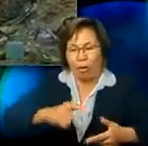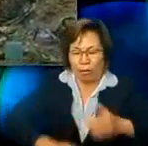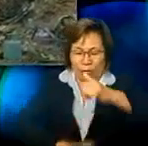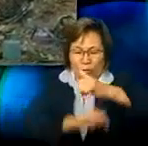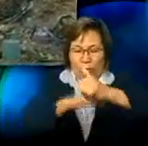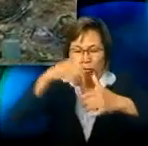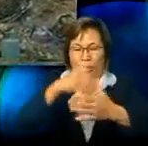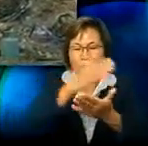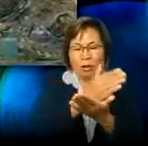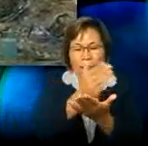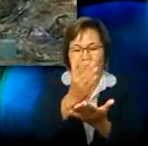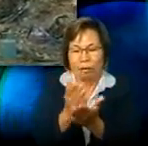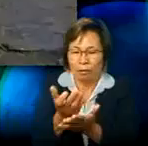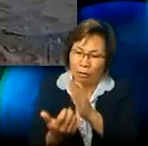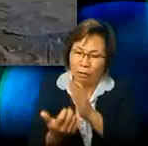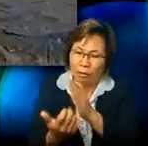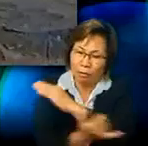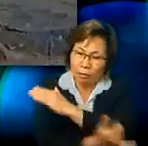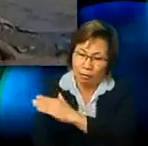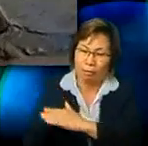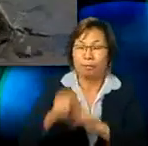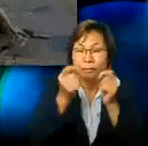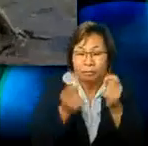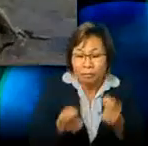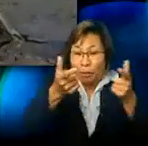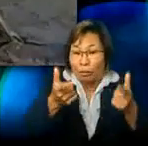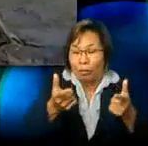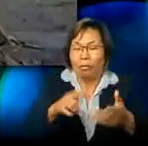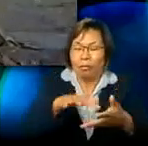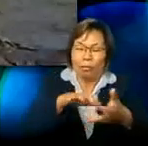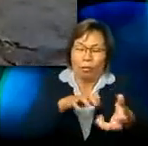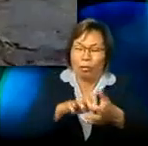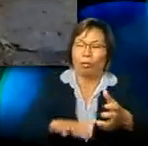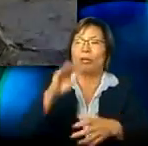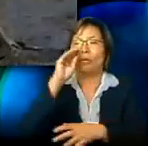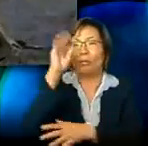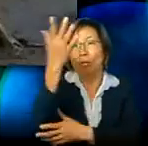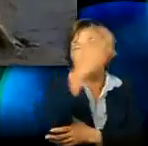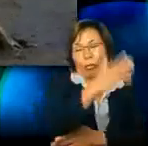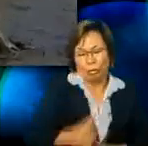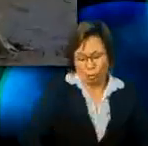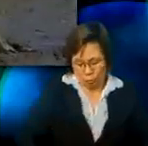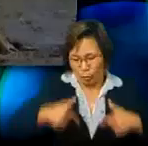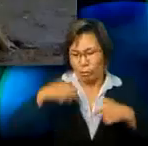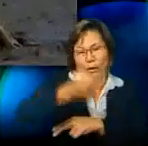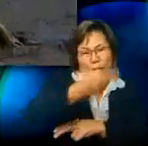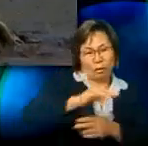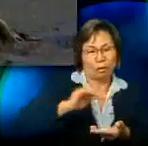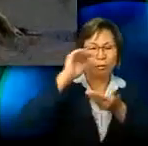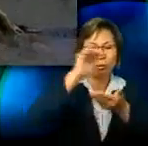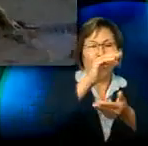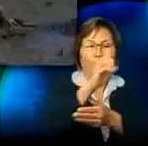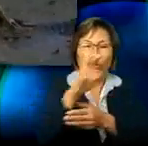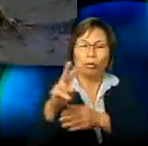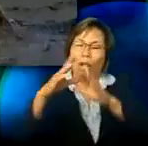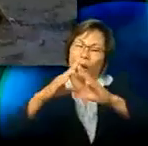memberi sumbangan dalam sektor ekonomi negara. Dalam sekelip mata, ia akan memusnahkan flora, kehidupan hijau yang menyalurkan